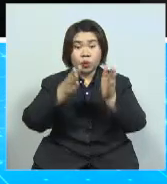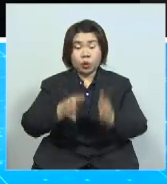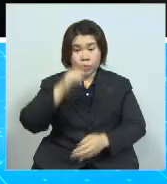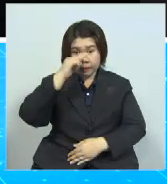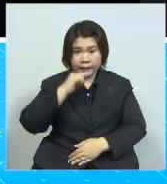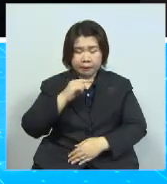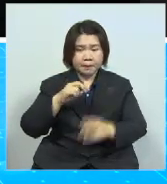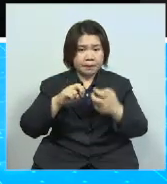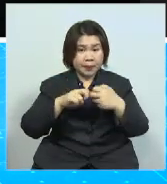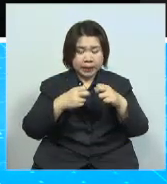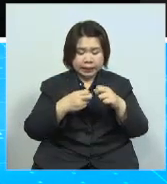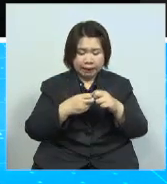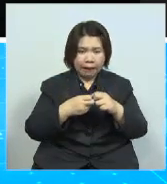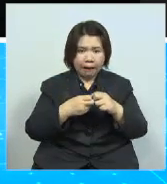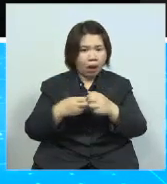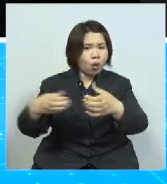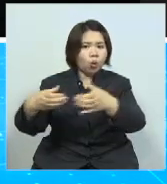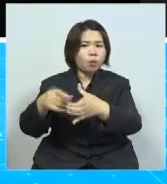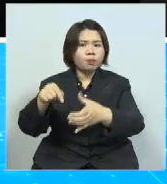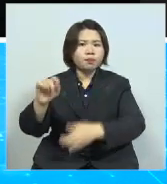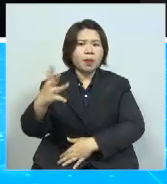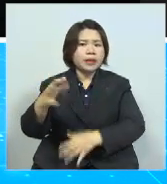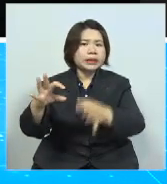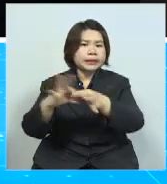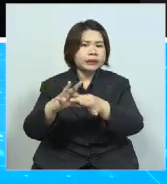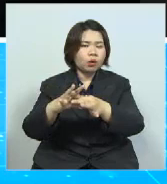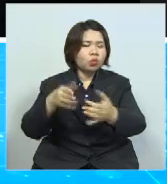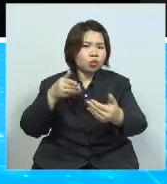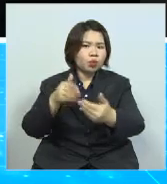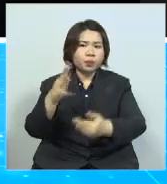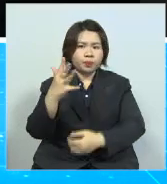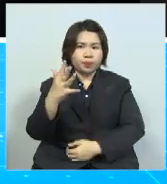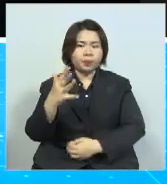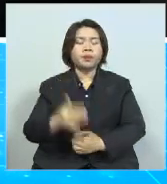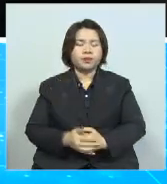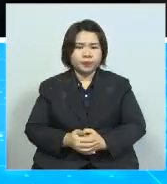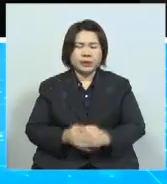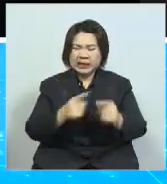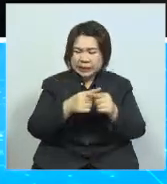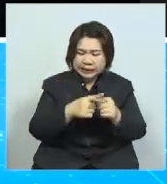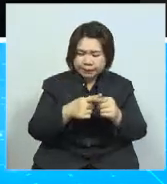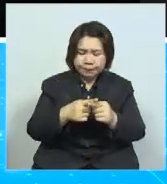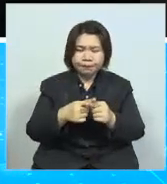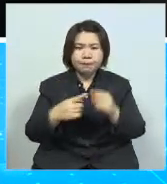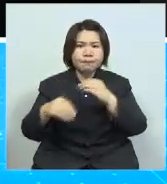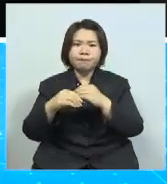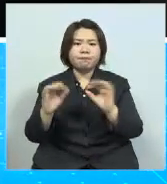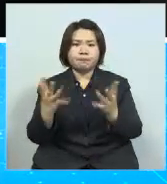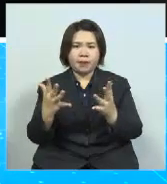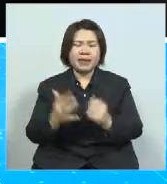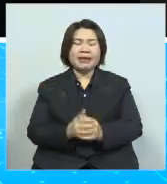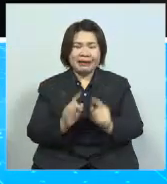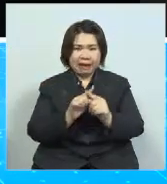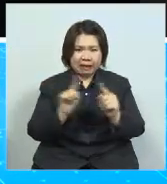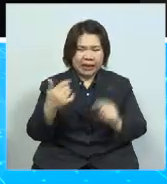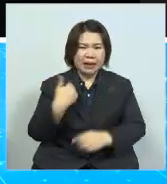จะอยู่ในข่ายนะฮะที่เกี่ยวข้องโดยตรงนะหรือว่าบาดเจ็บจะมีเฉพ